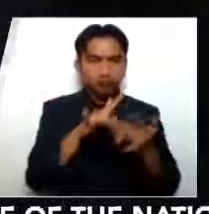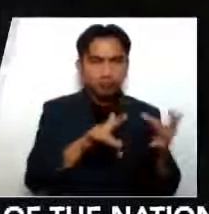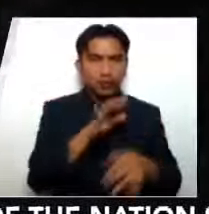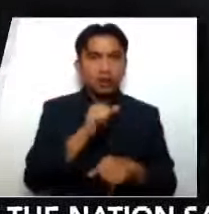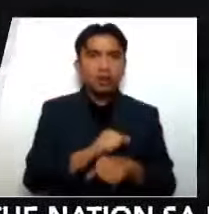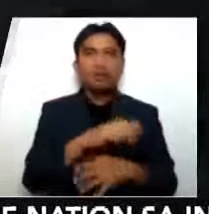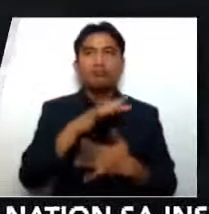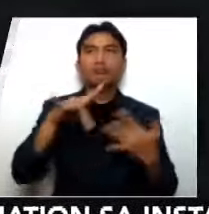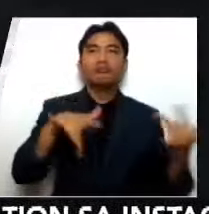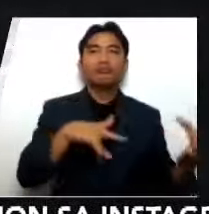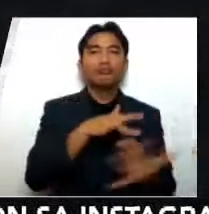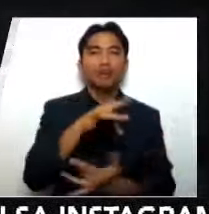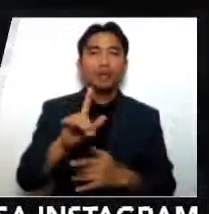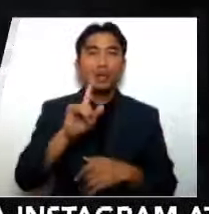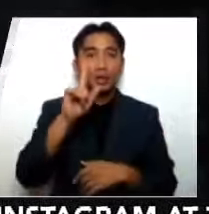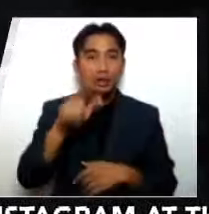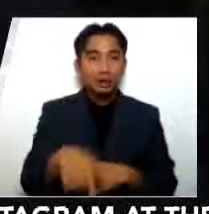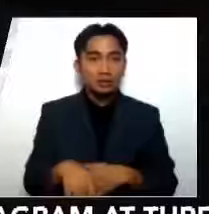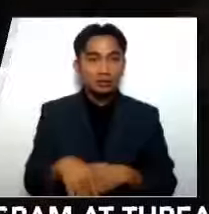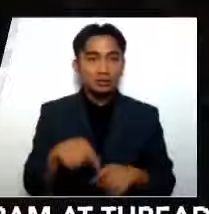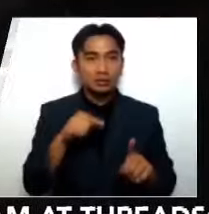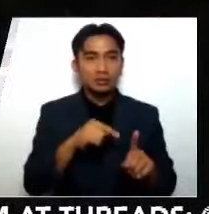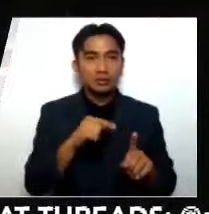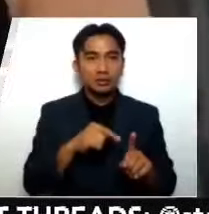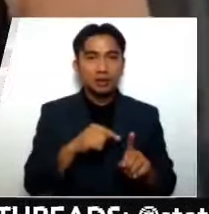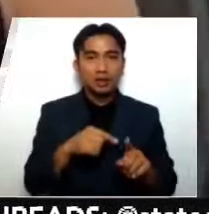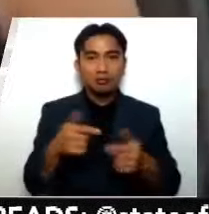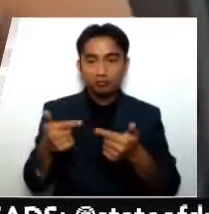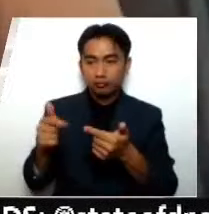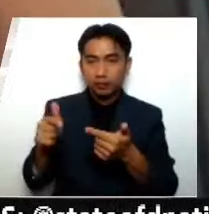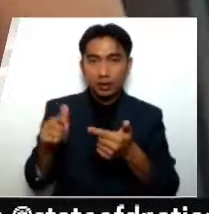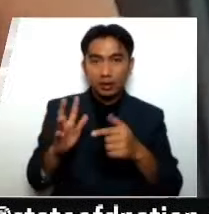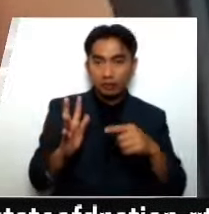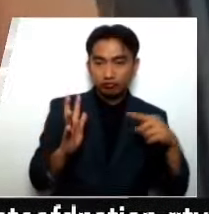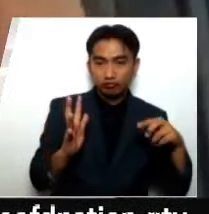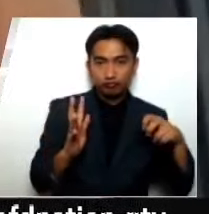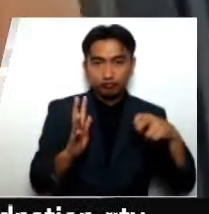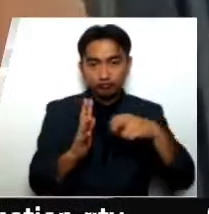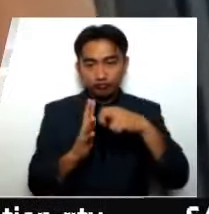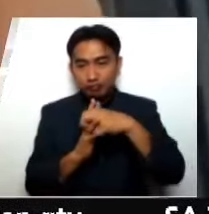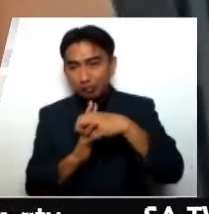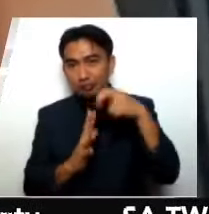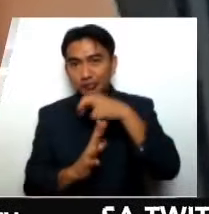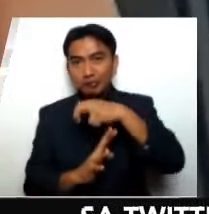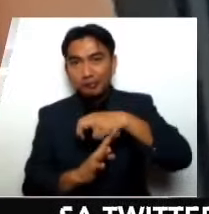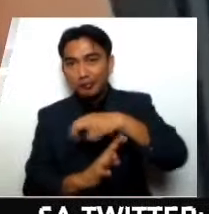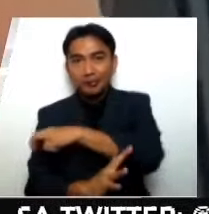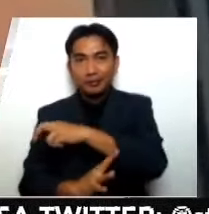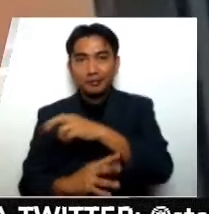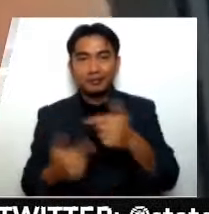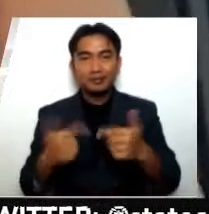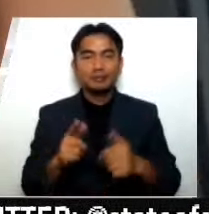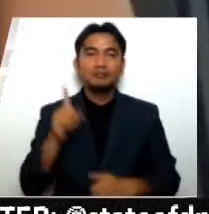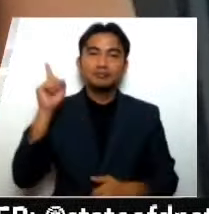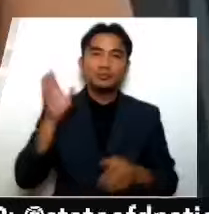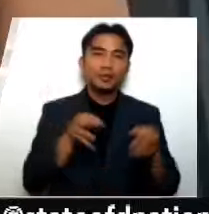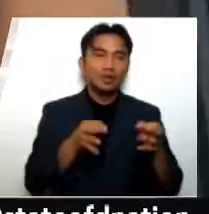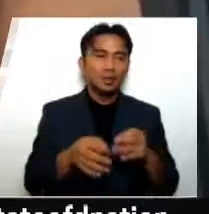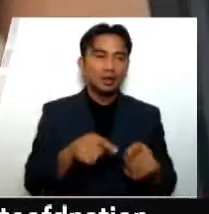sa butas ng gate pumupuga. Bigla na lang siya naging palatakas. Gulat ako,